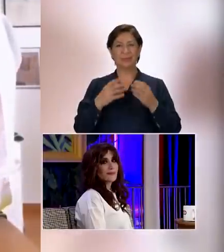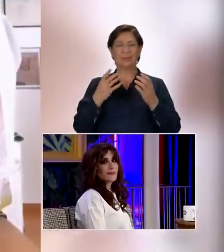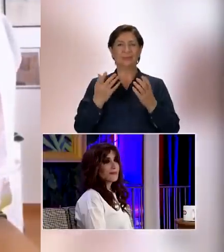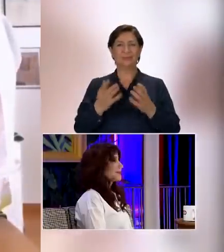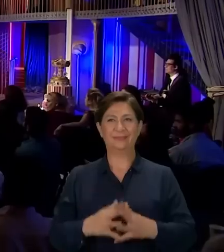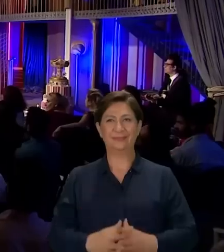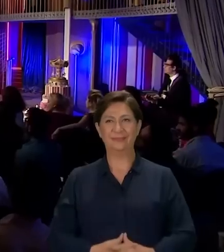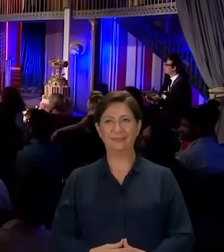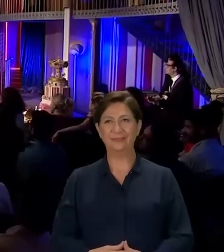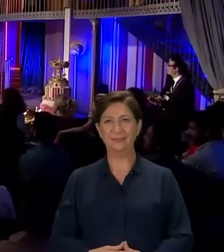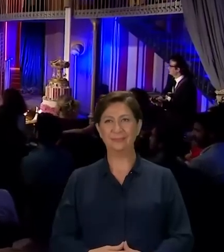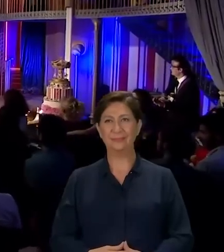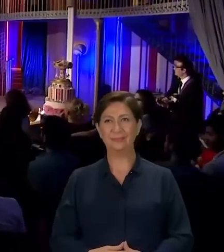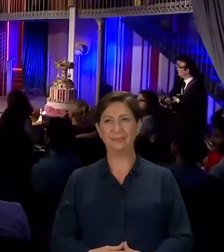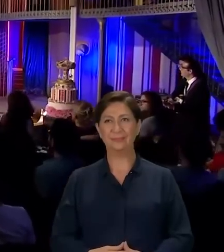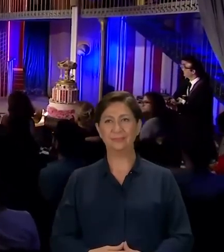Uyanmayanı dövüyor.